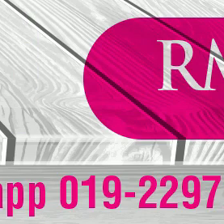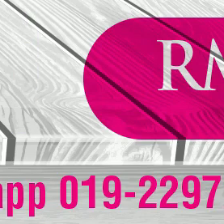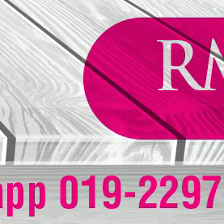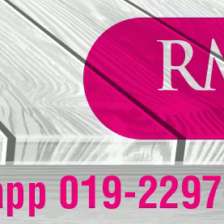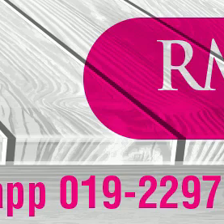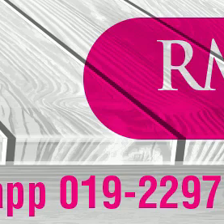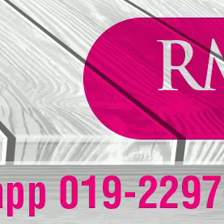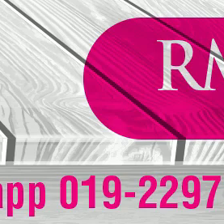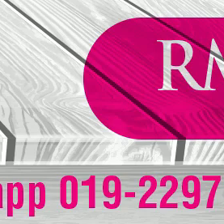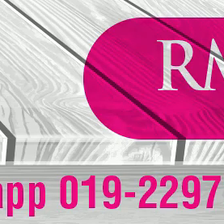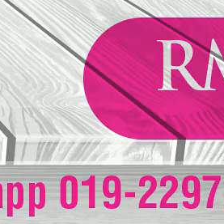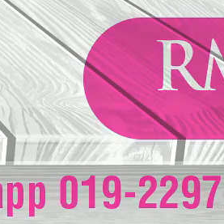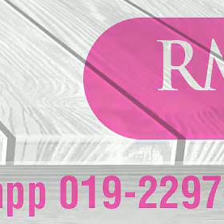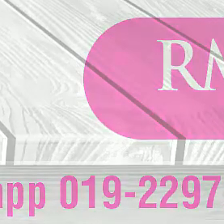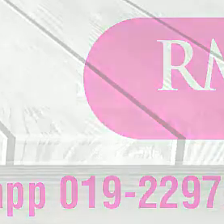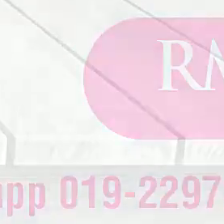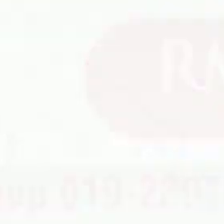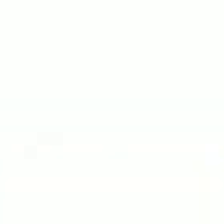di